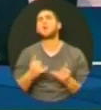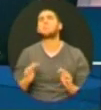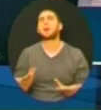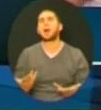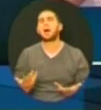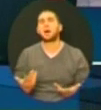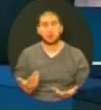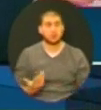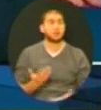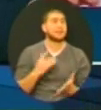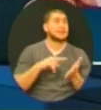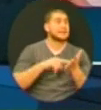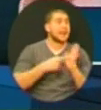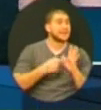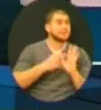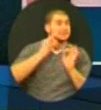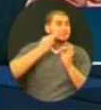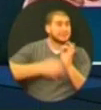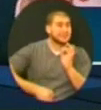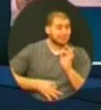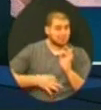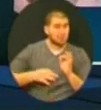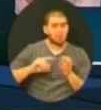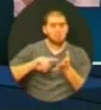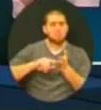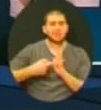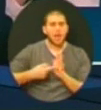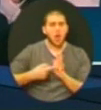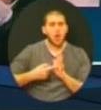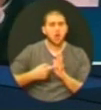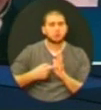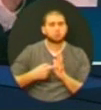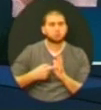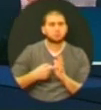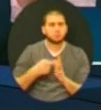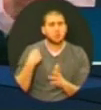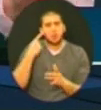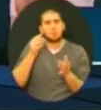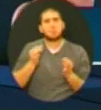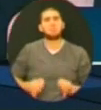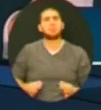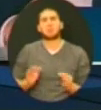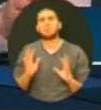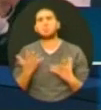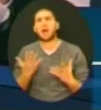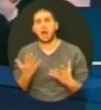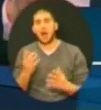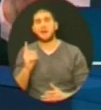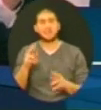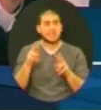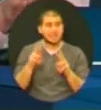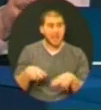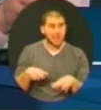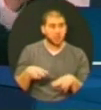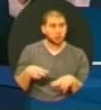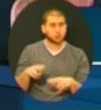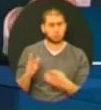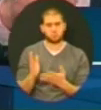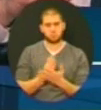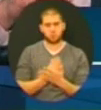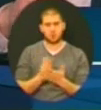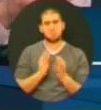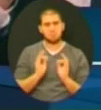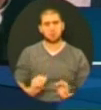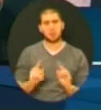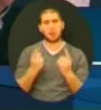אז יעדים ספציפיים שמטרות, לא יודע בדיוק ספציפית מה היום, אבל יש בנק שמוכן בדיוק